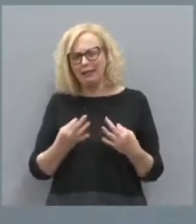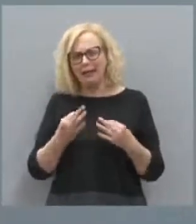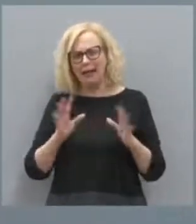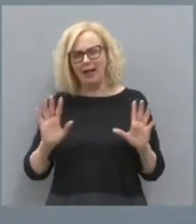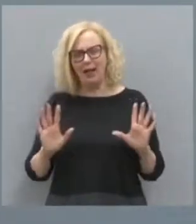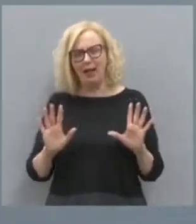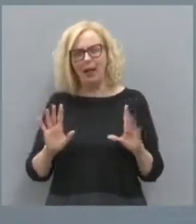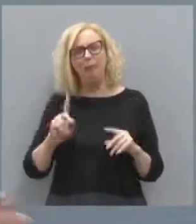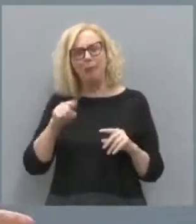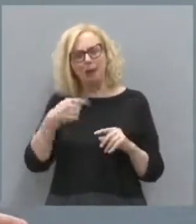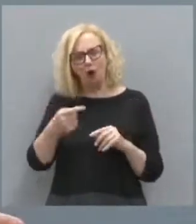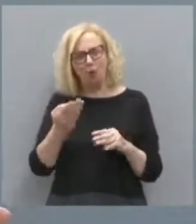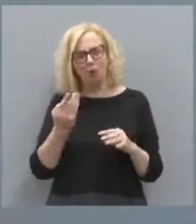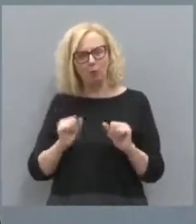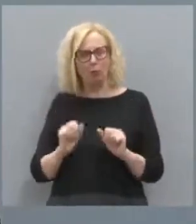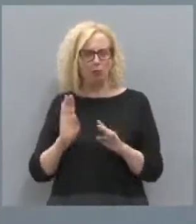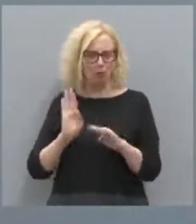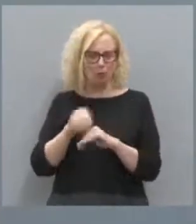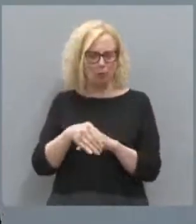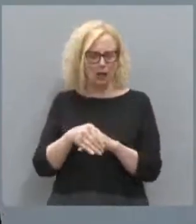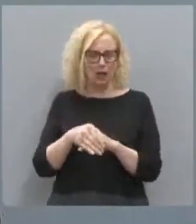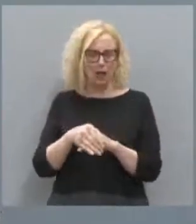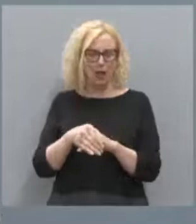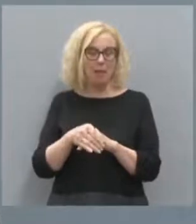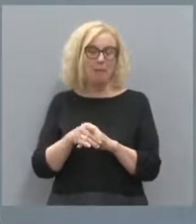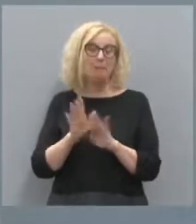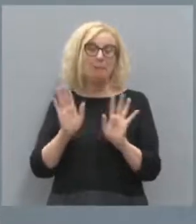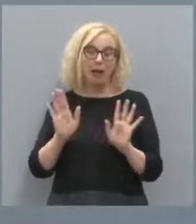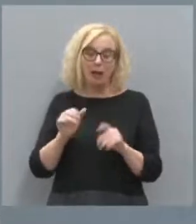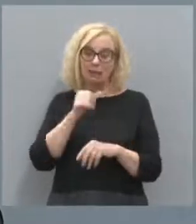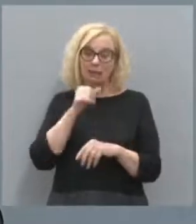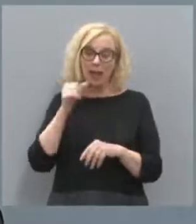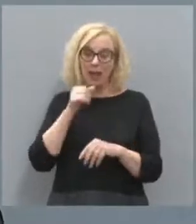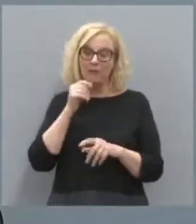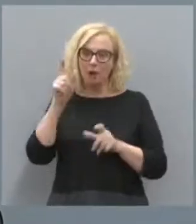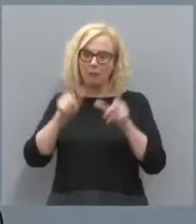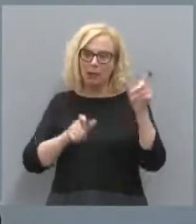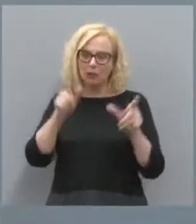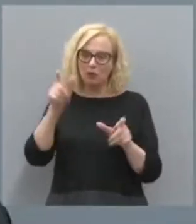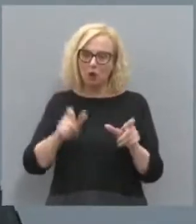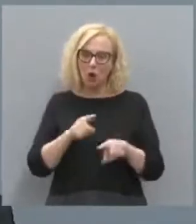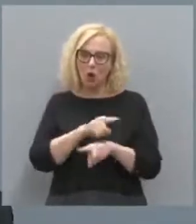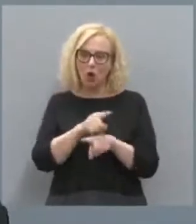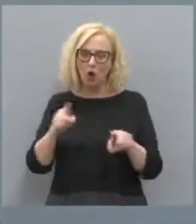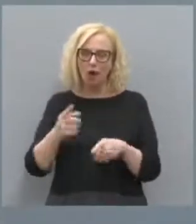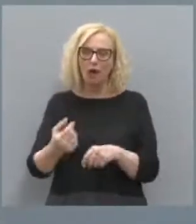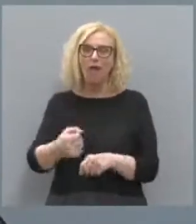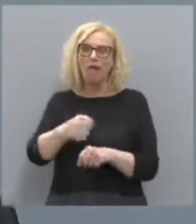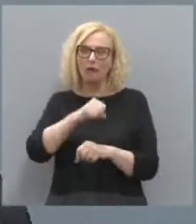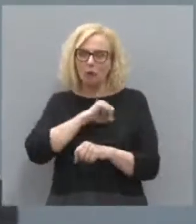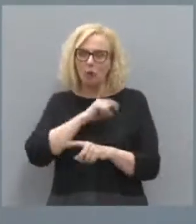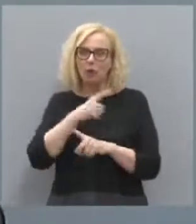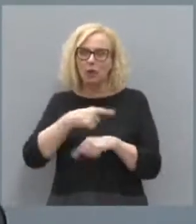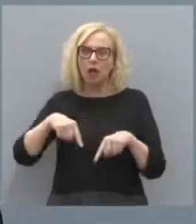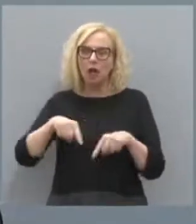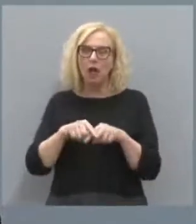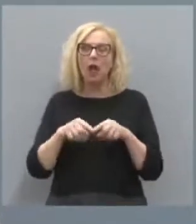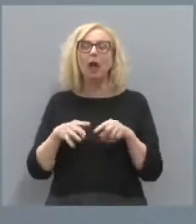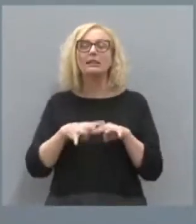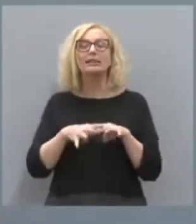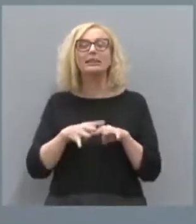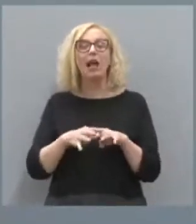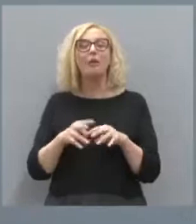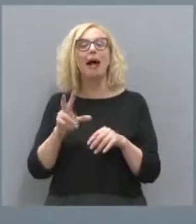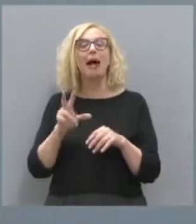poi prima o poi le superi bisogna che i trentini credano nel mettere in sicurezza il sistema trentino